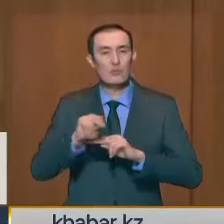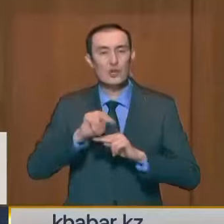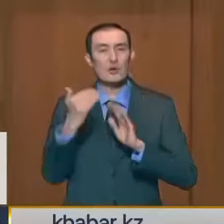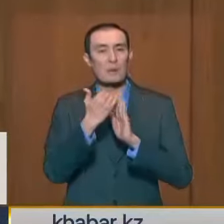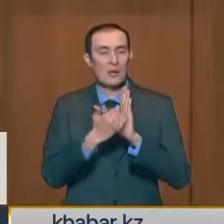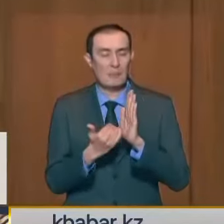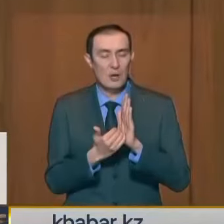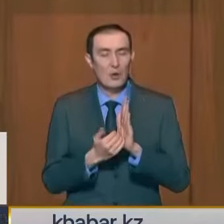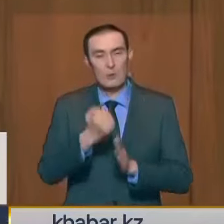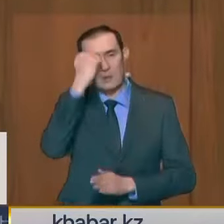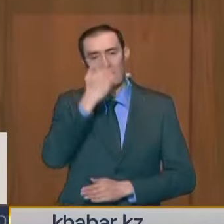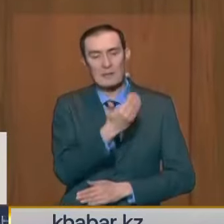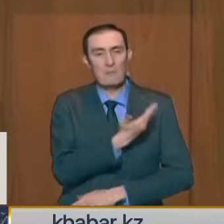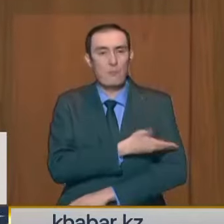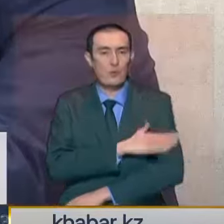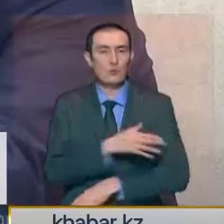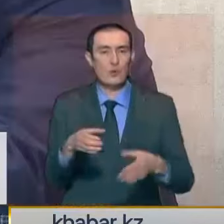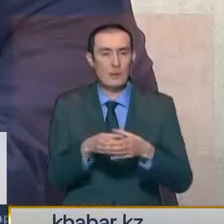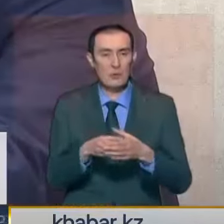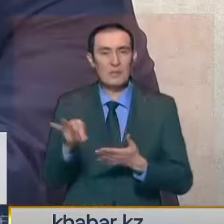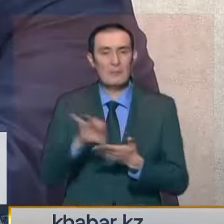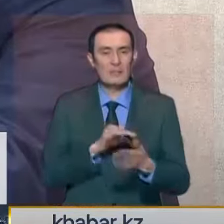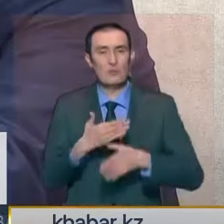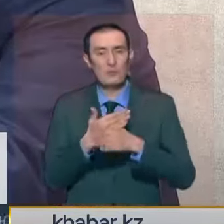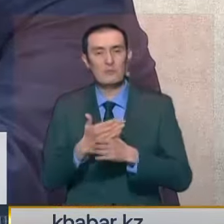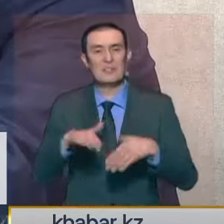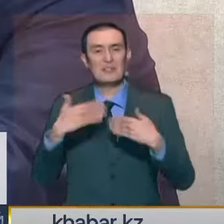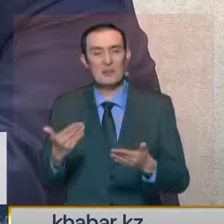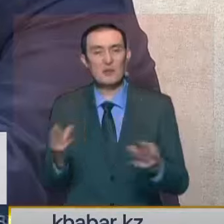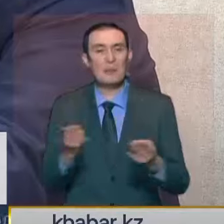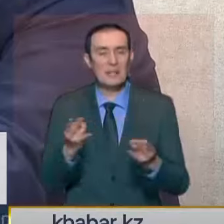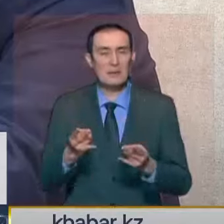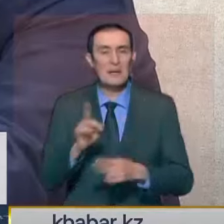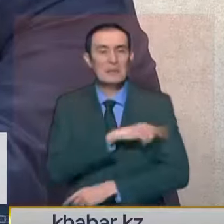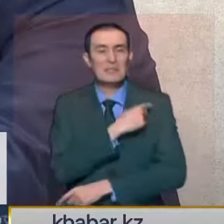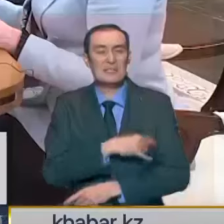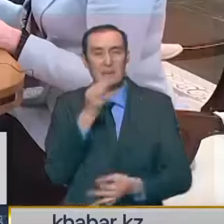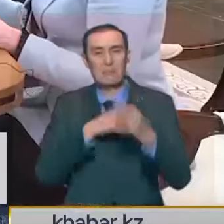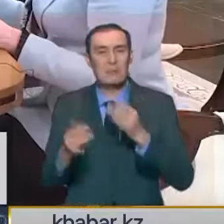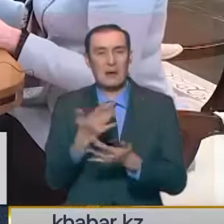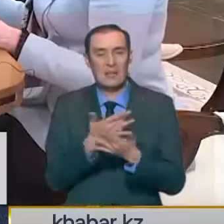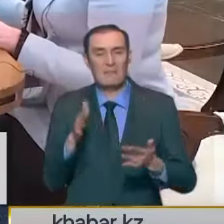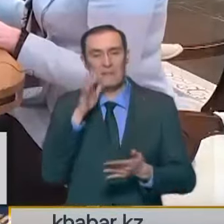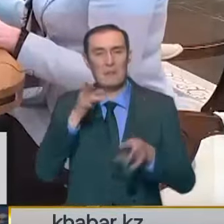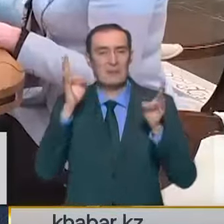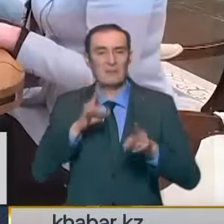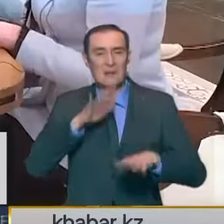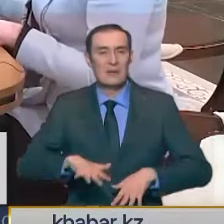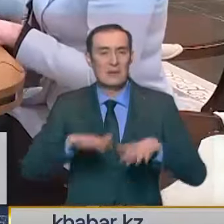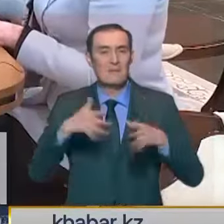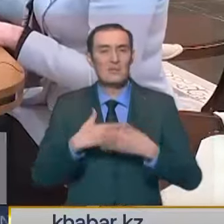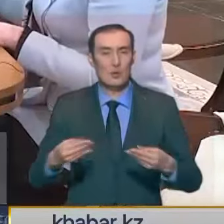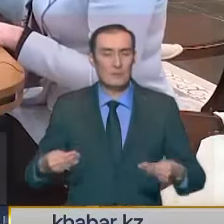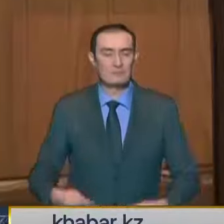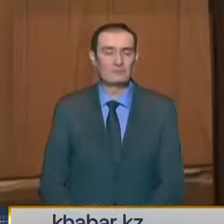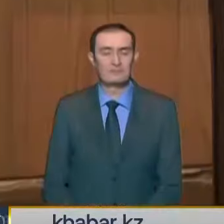программ Он поблагодарил польского инвестора за оперативную помощь в предоставление необходимых медицинских препаратов в пострадавшие весной от паводков